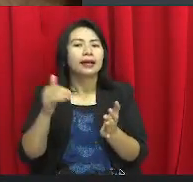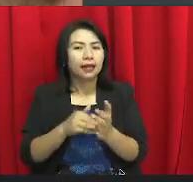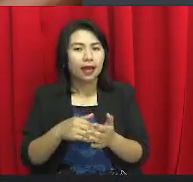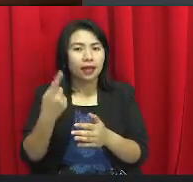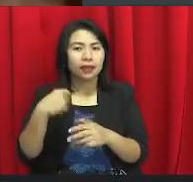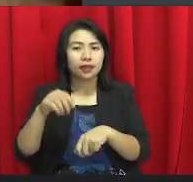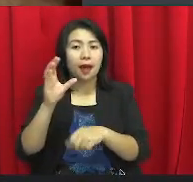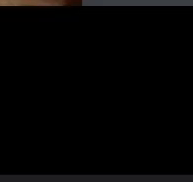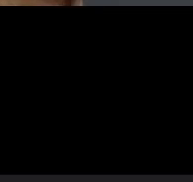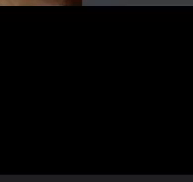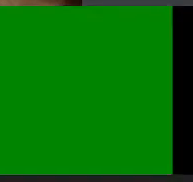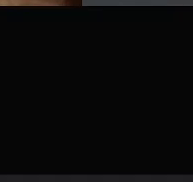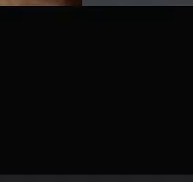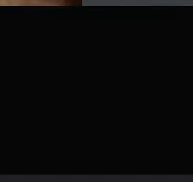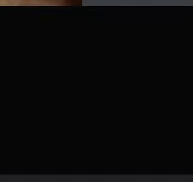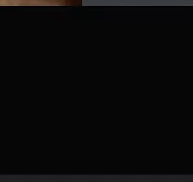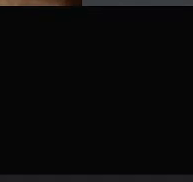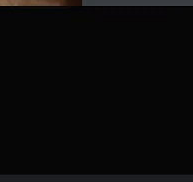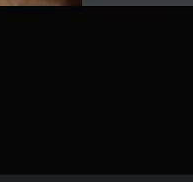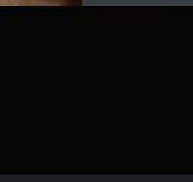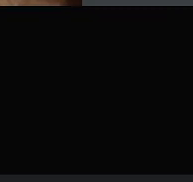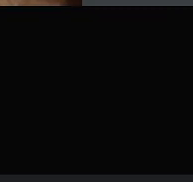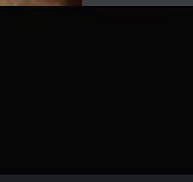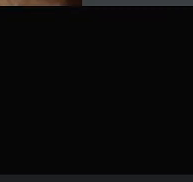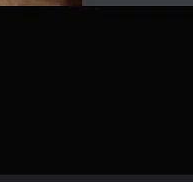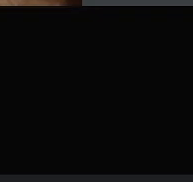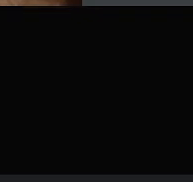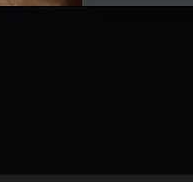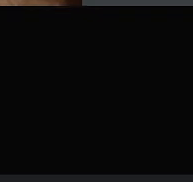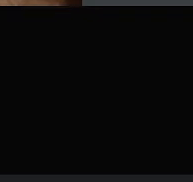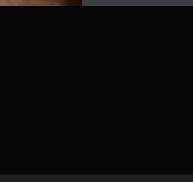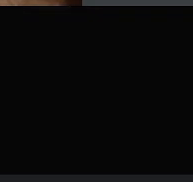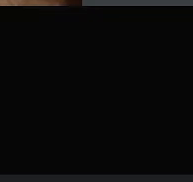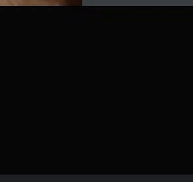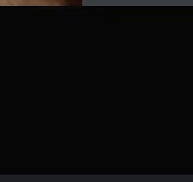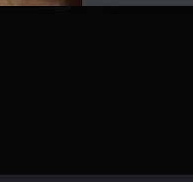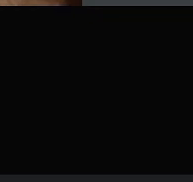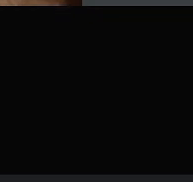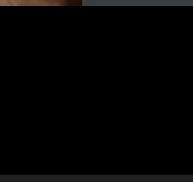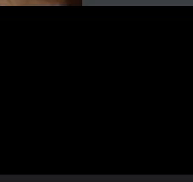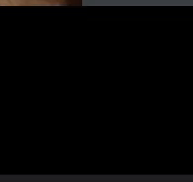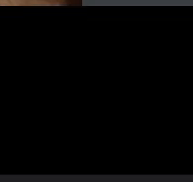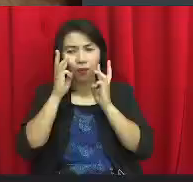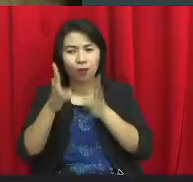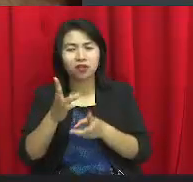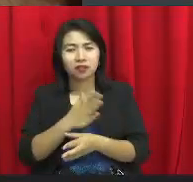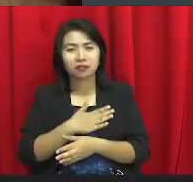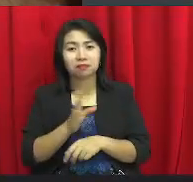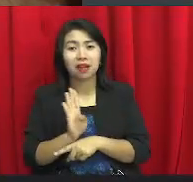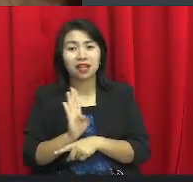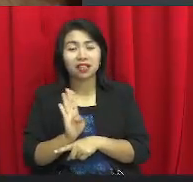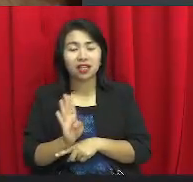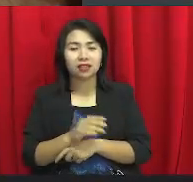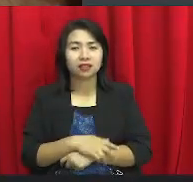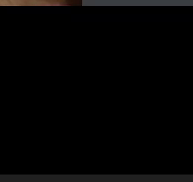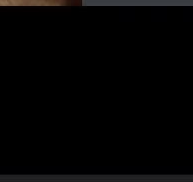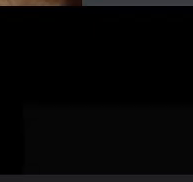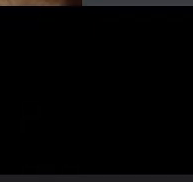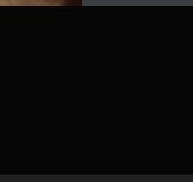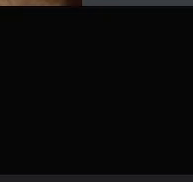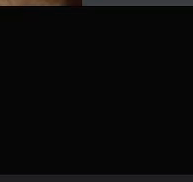kaya pinapanood namin kagabi yung balikatan. Sabi ko to sa mga full-time dito. No,